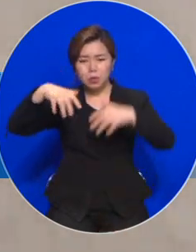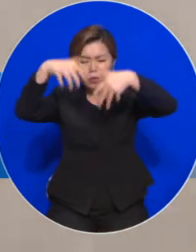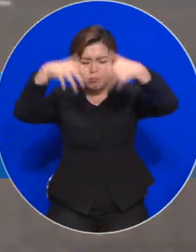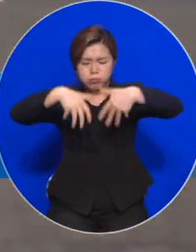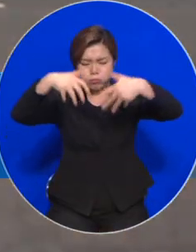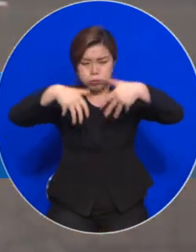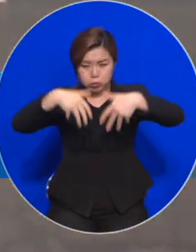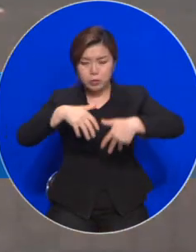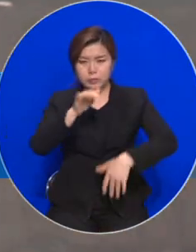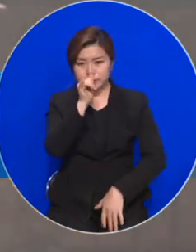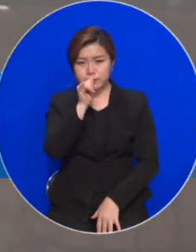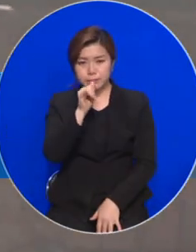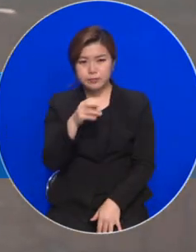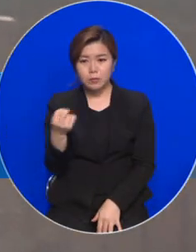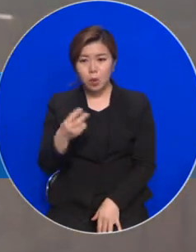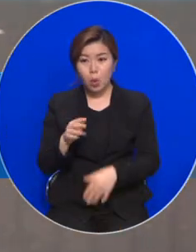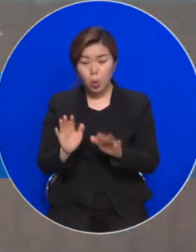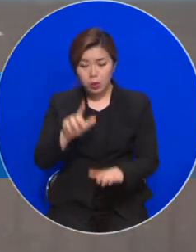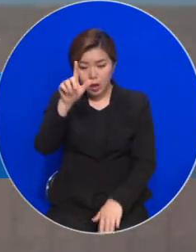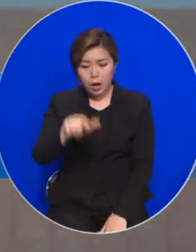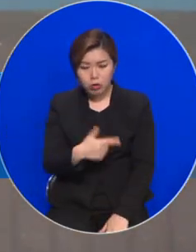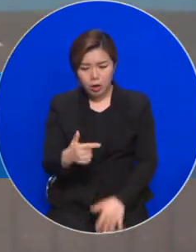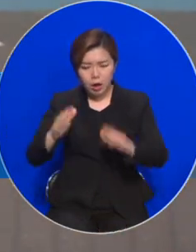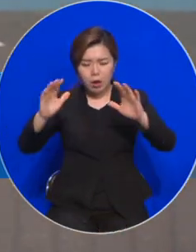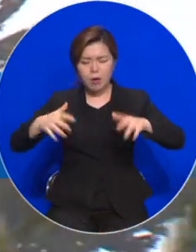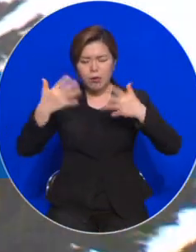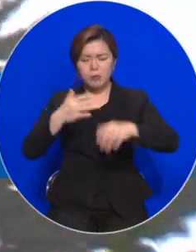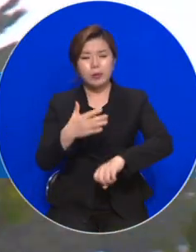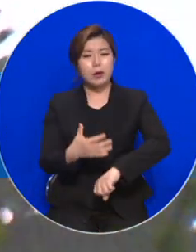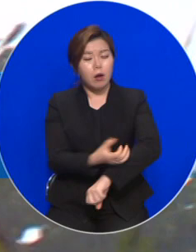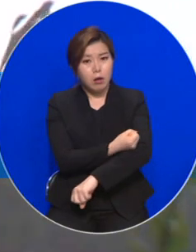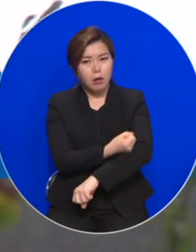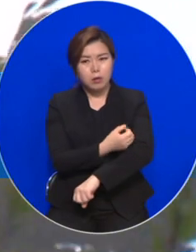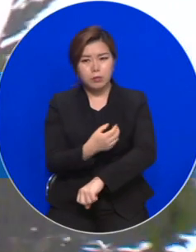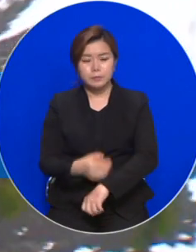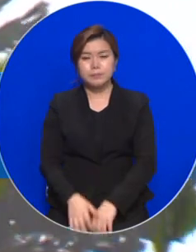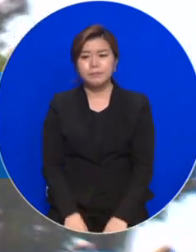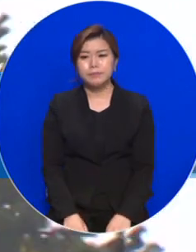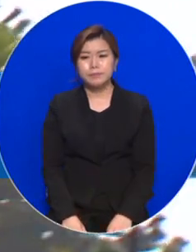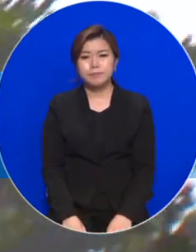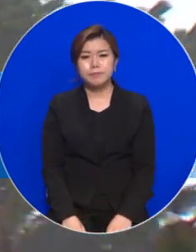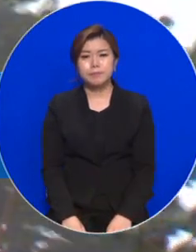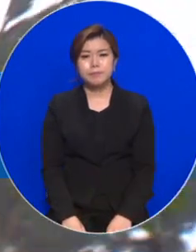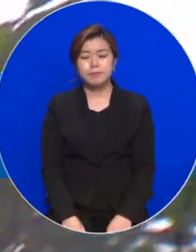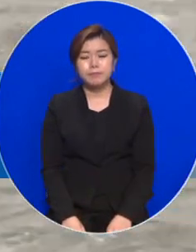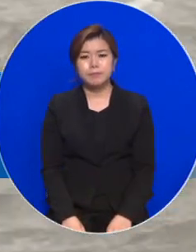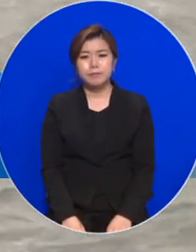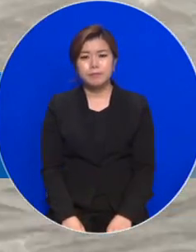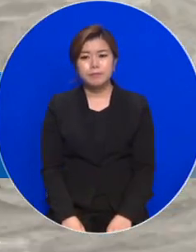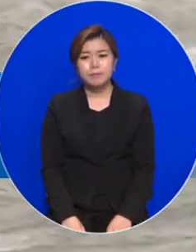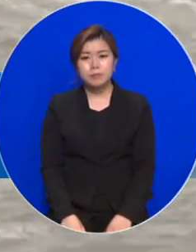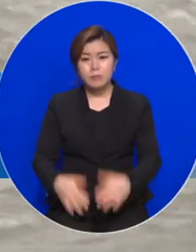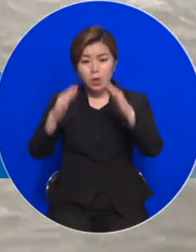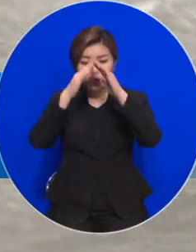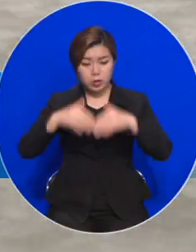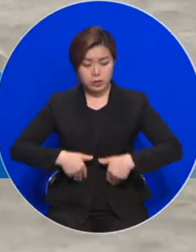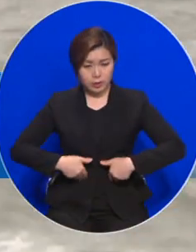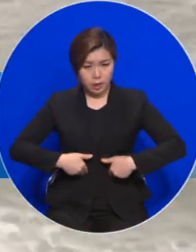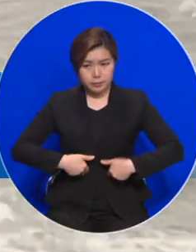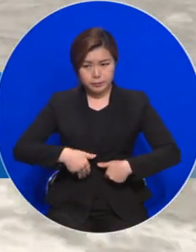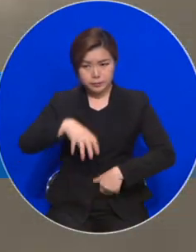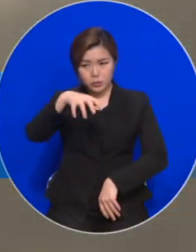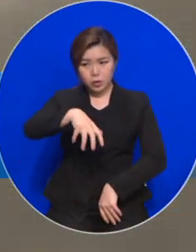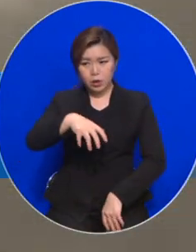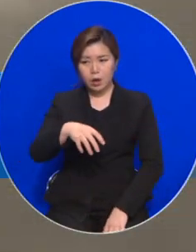쏟아졌습니다. 태풍은 오늘 하루 강한 바람을 뿌리며 제주 서해상을 지나 북상했습니다. 전남 신안 가거도는